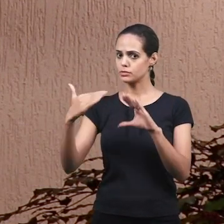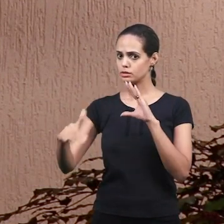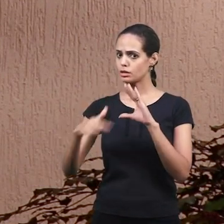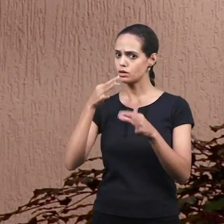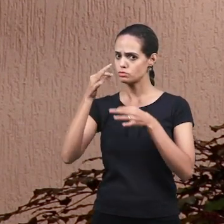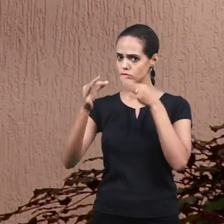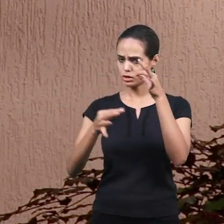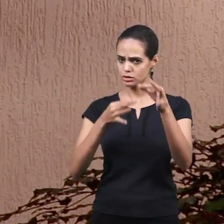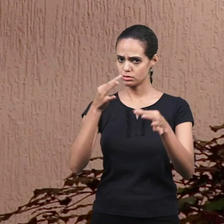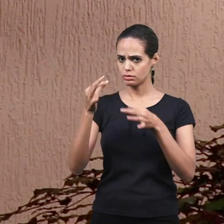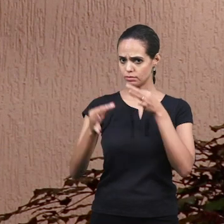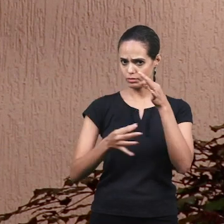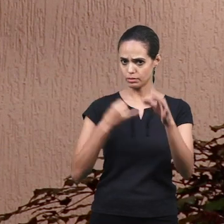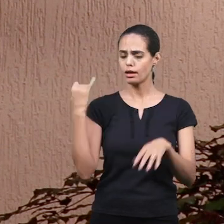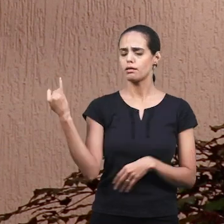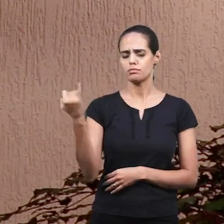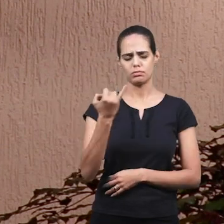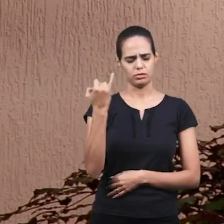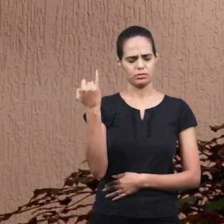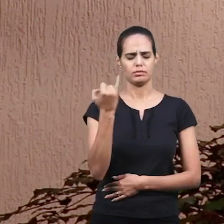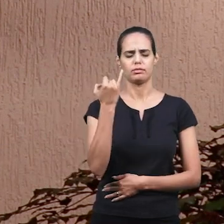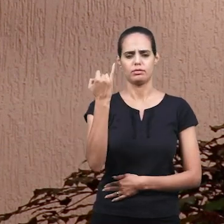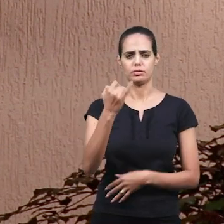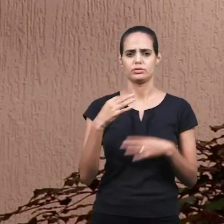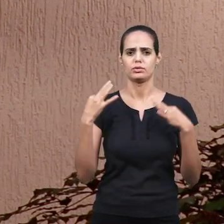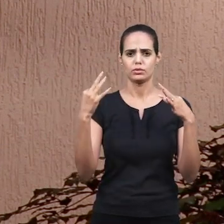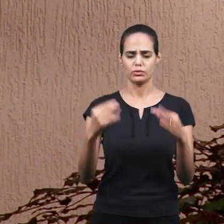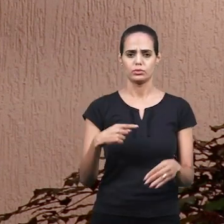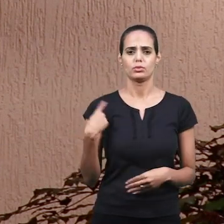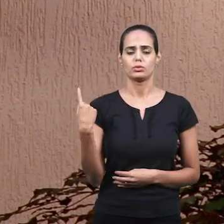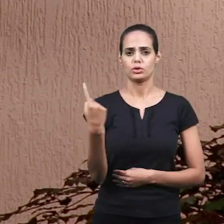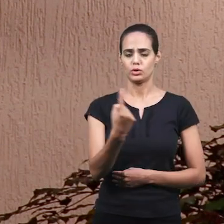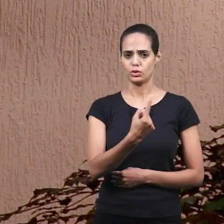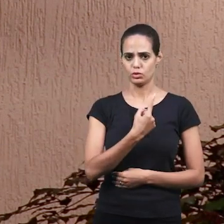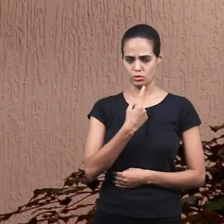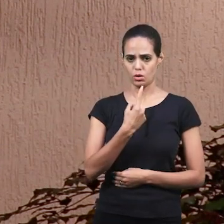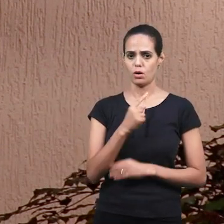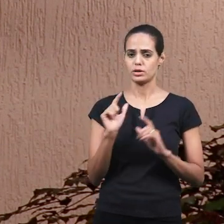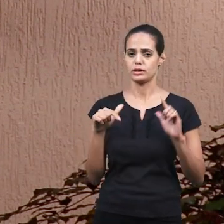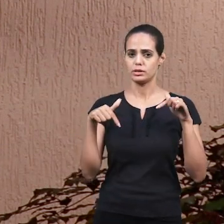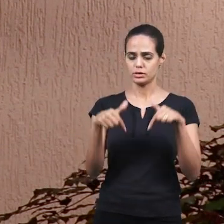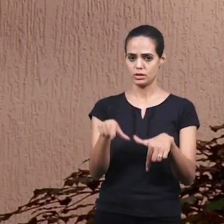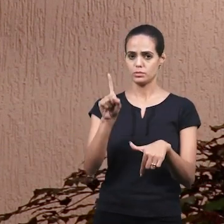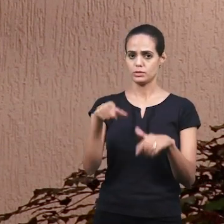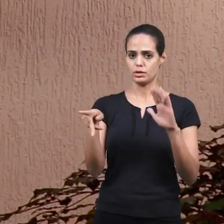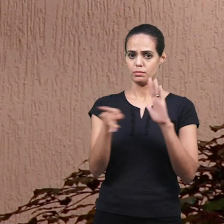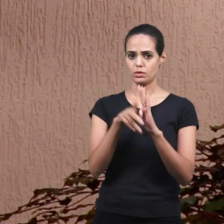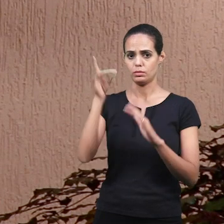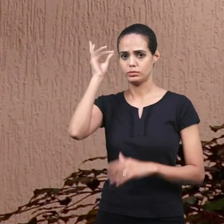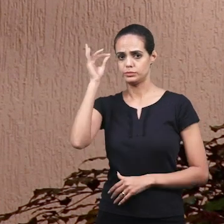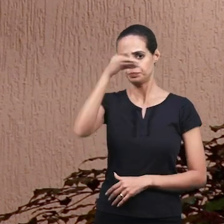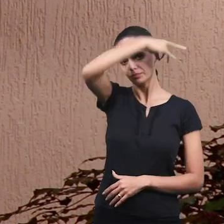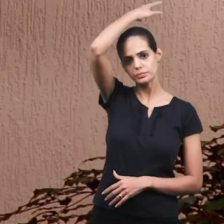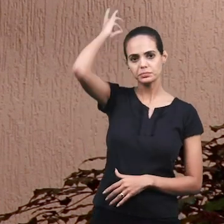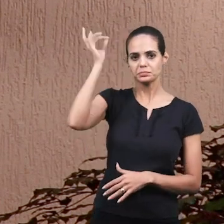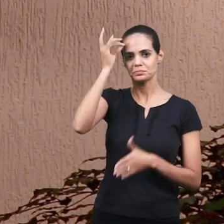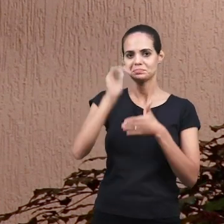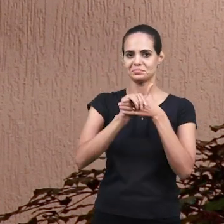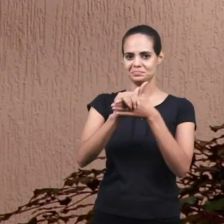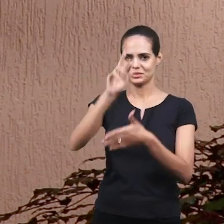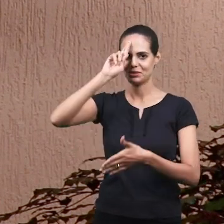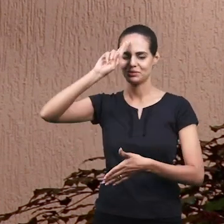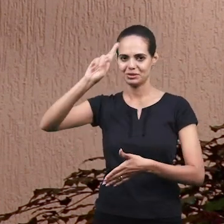important. En rappelant que tout ce que nous faisons, il est dans la direction de l'Esprit. Donc, que le Seigneur bénisse